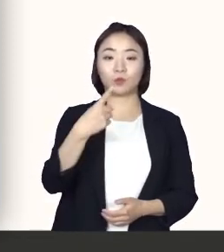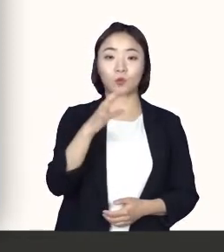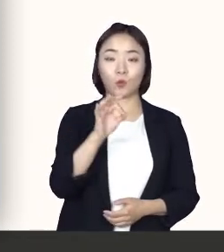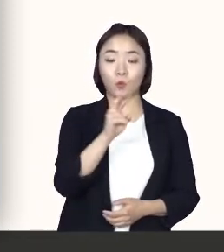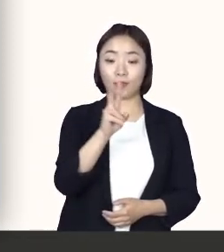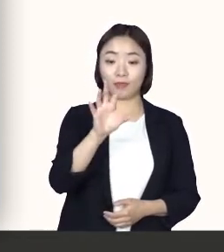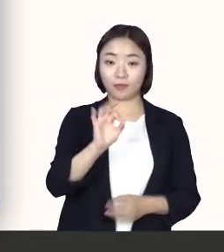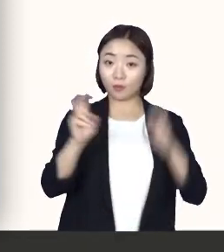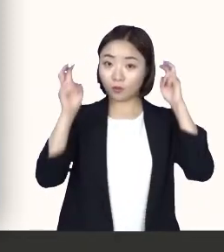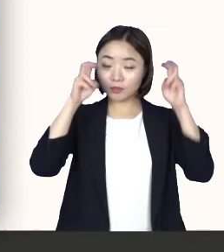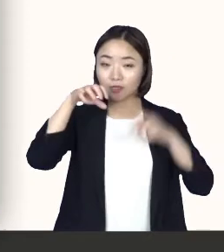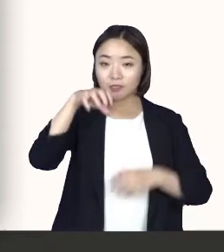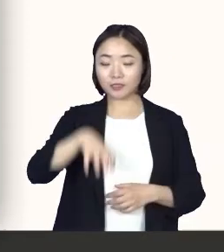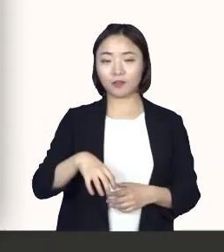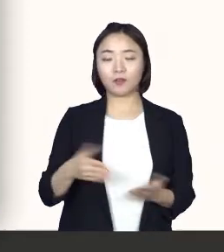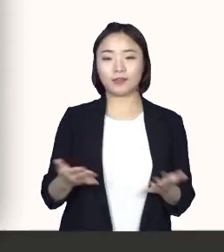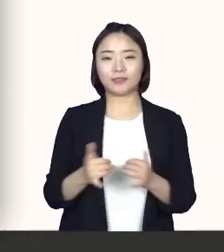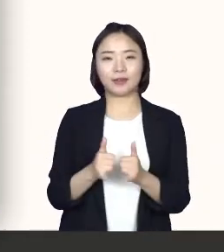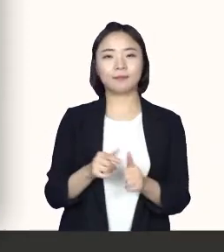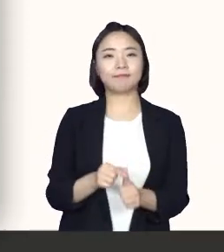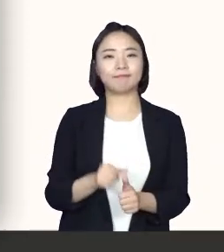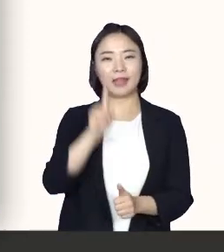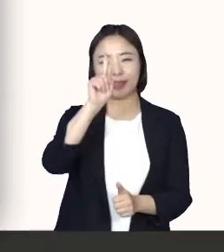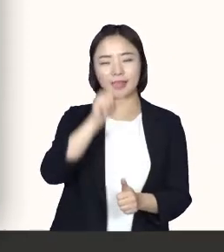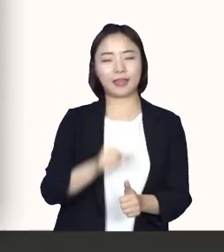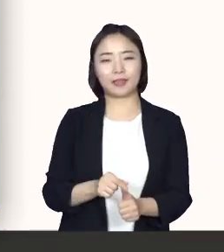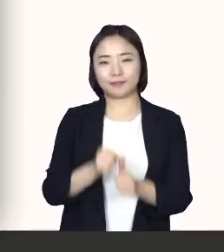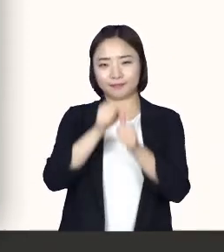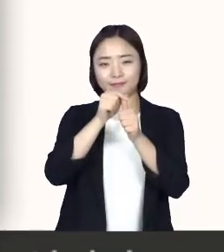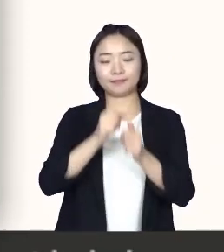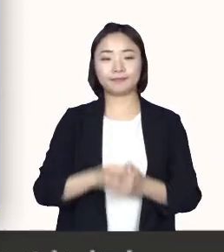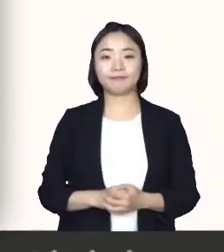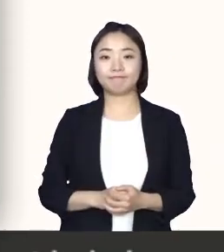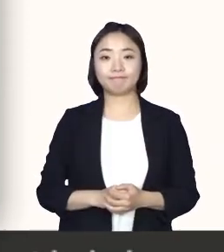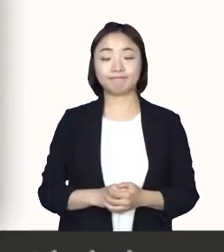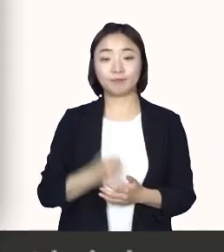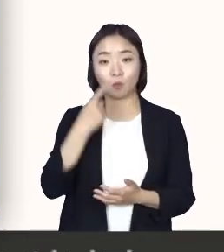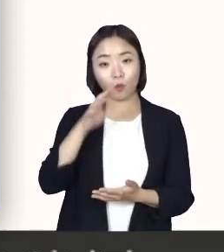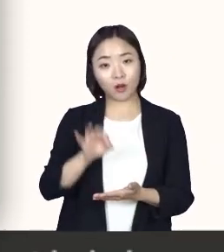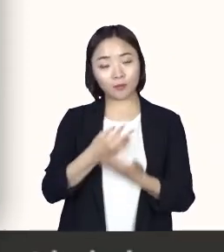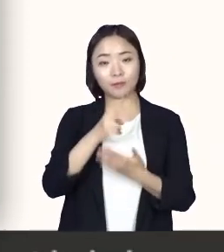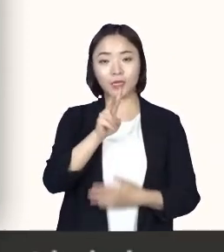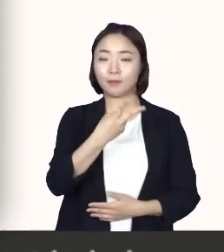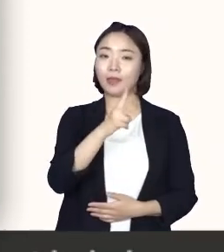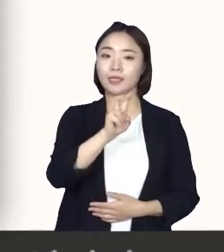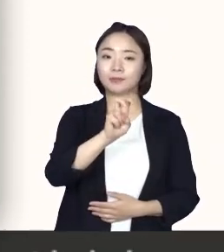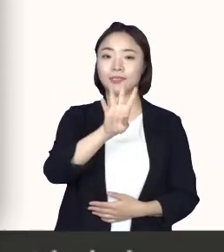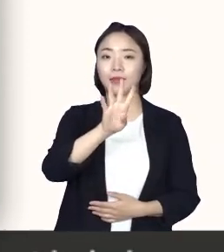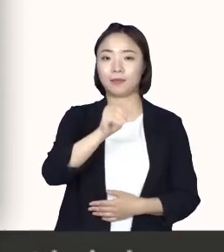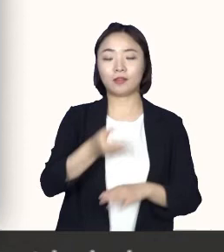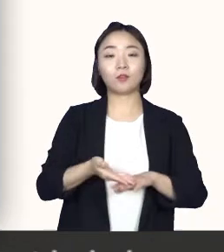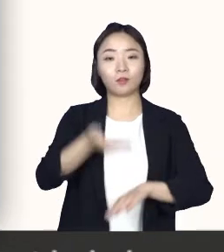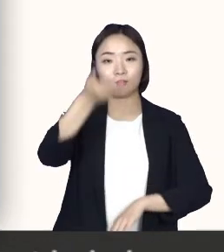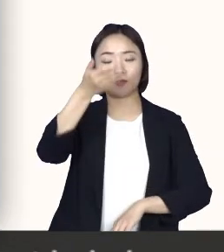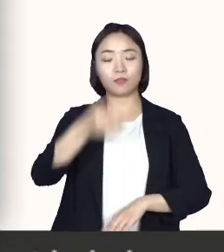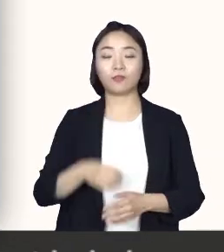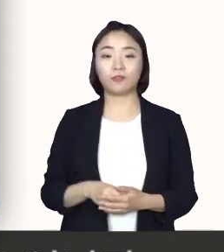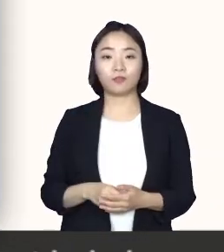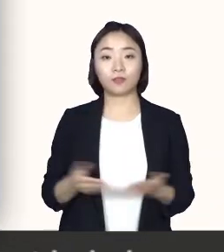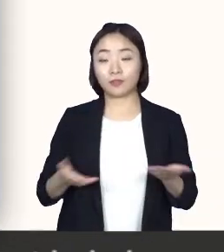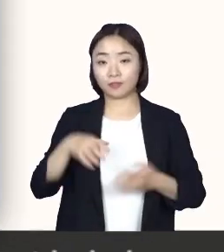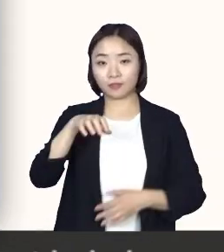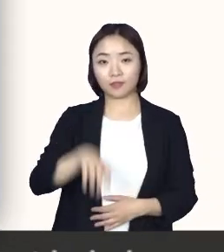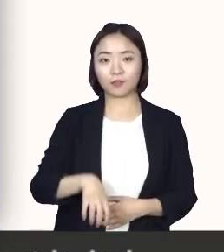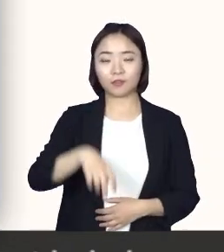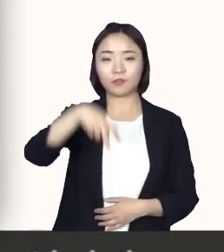주식회사 동양사이로에서 생산직 1명을 모집합니다. 임금은 월급 224만원 이상이며